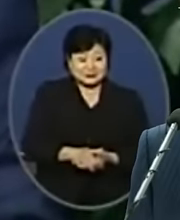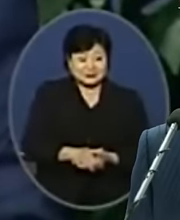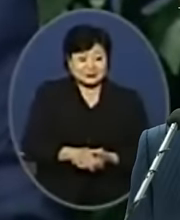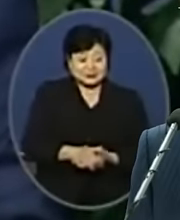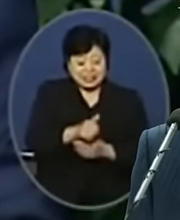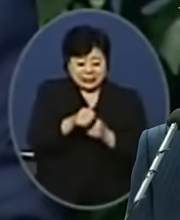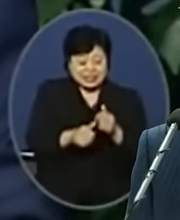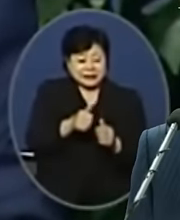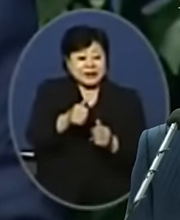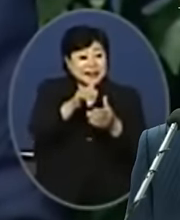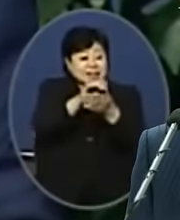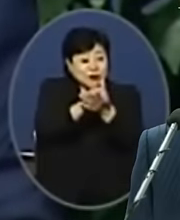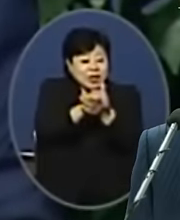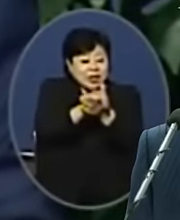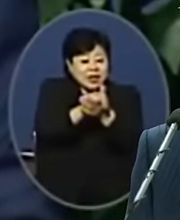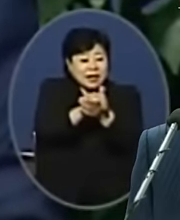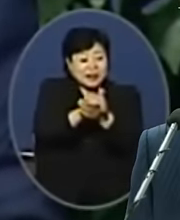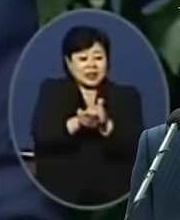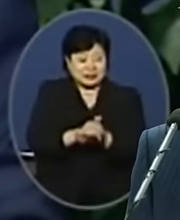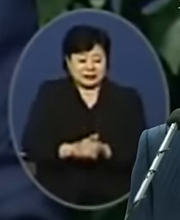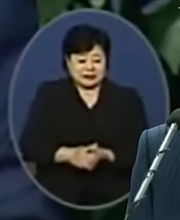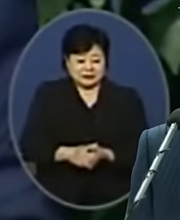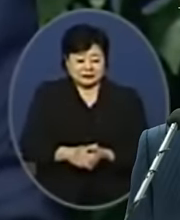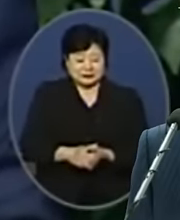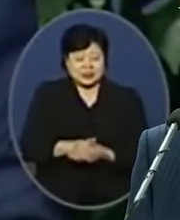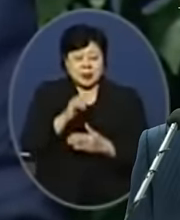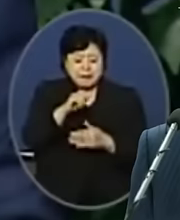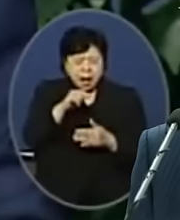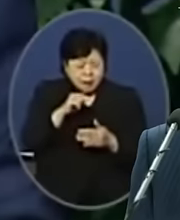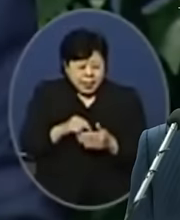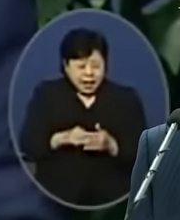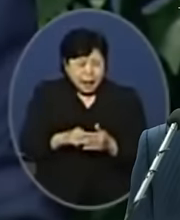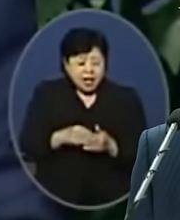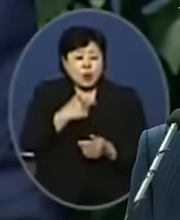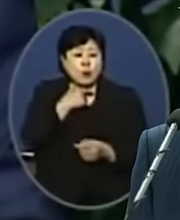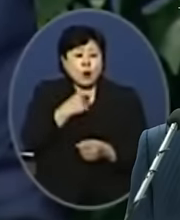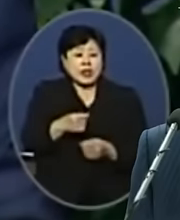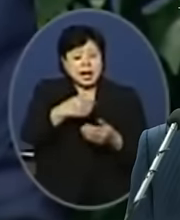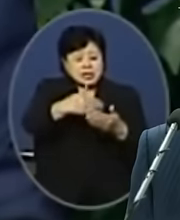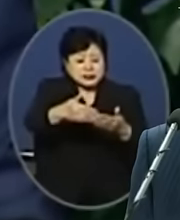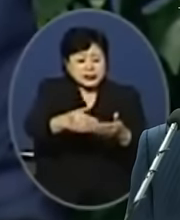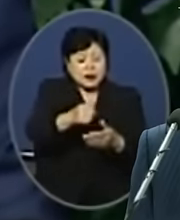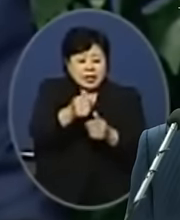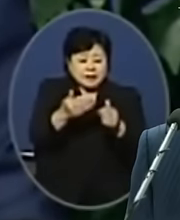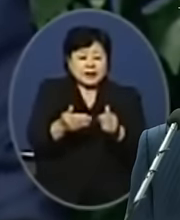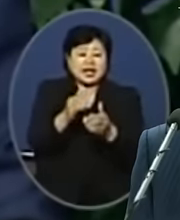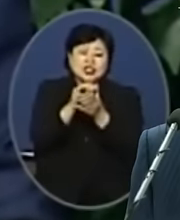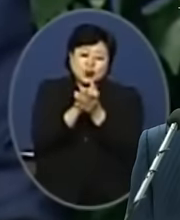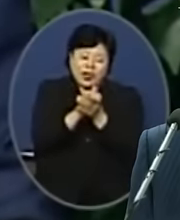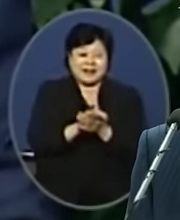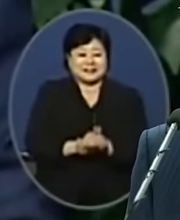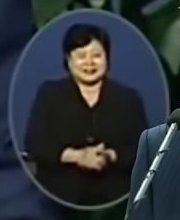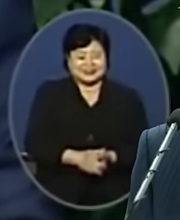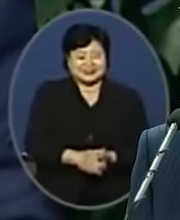그럼 여러분, 하나님께 기도할 때 막연히 기도하지 말고 마음에 원하는 것을 그려서 하나님 앞에